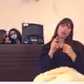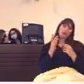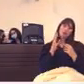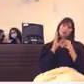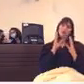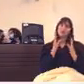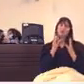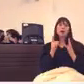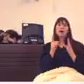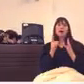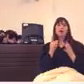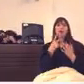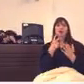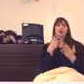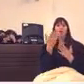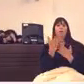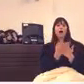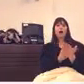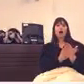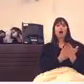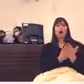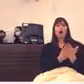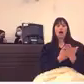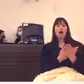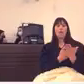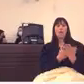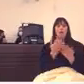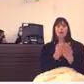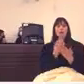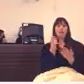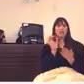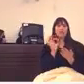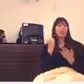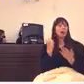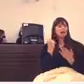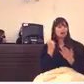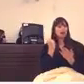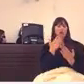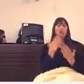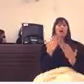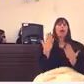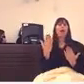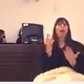לעת, ותראו ששום דבר לא יסגור את העמותה הזאת, תודה להם, תודה להם. יש